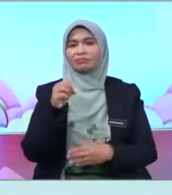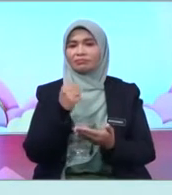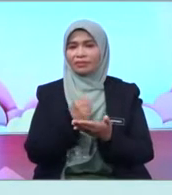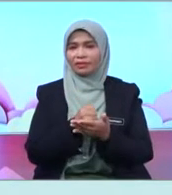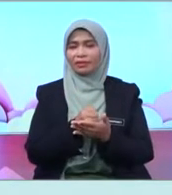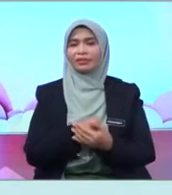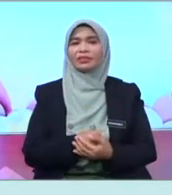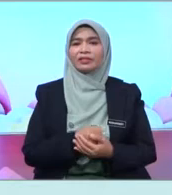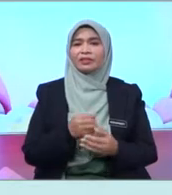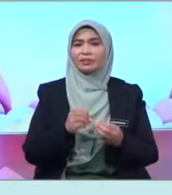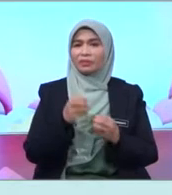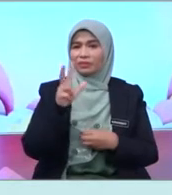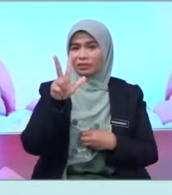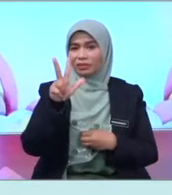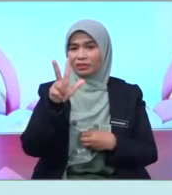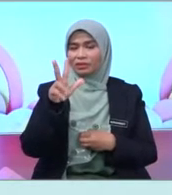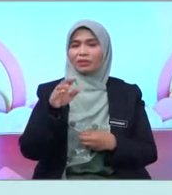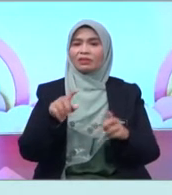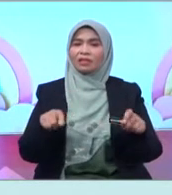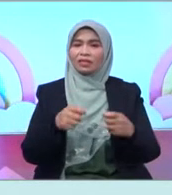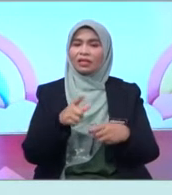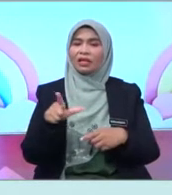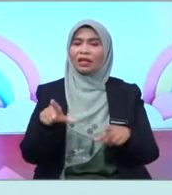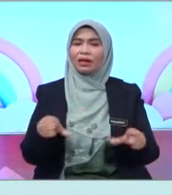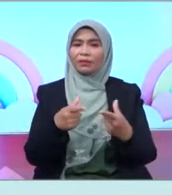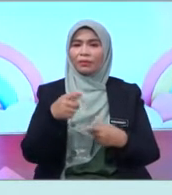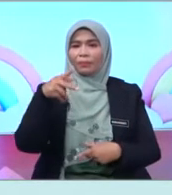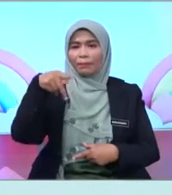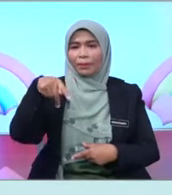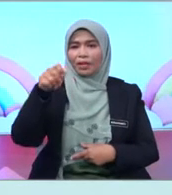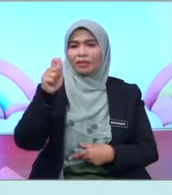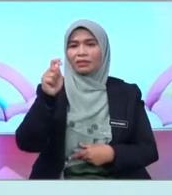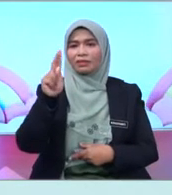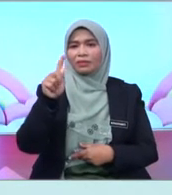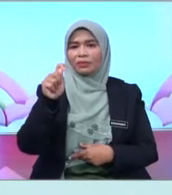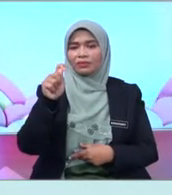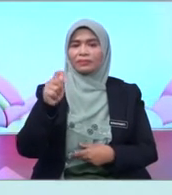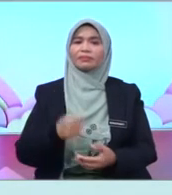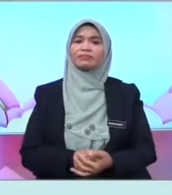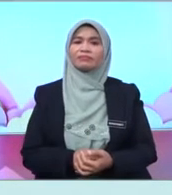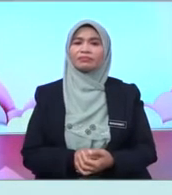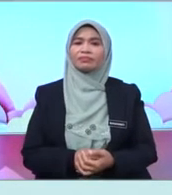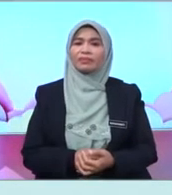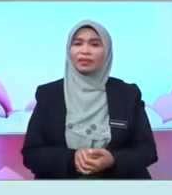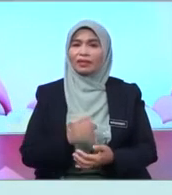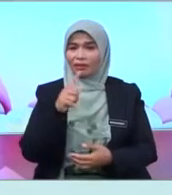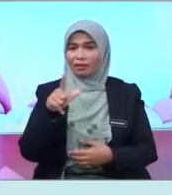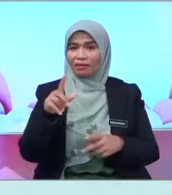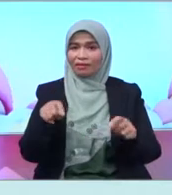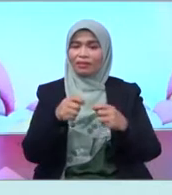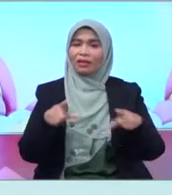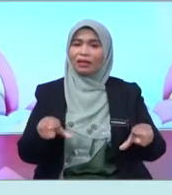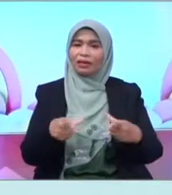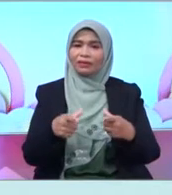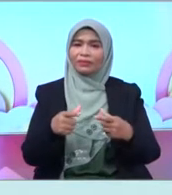yang ketiga itu tingkah laku patut Oke tingkat laku patuhilah tingkah